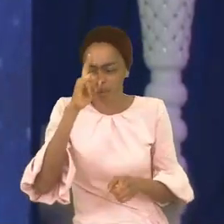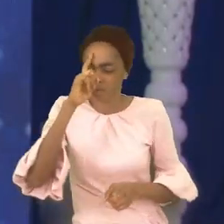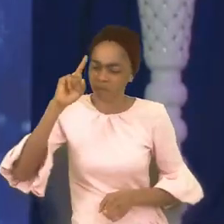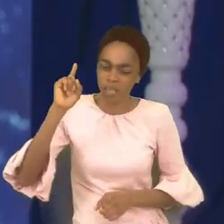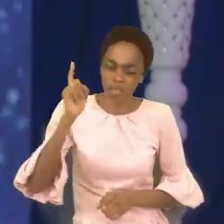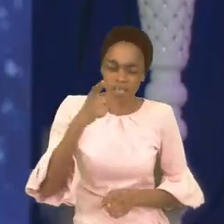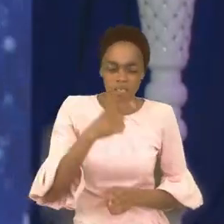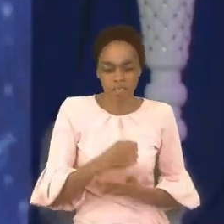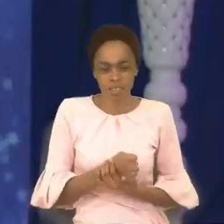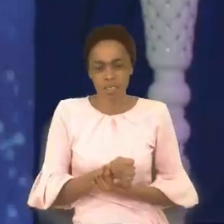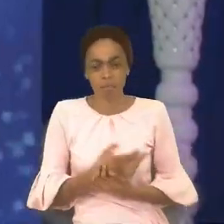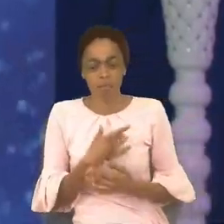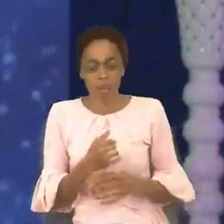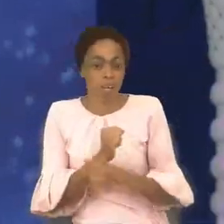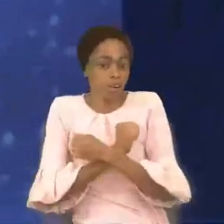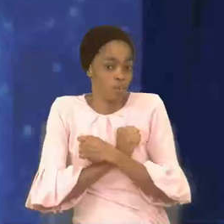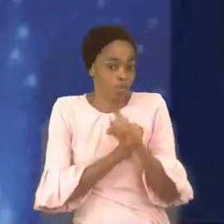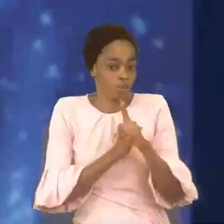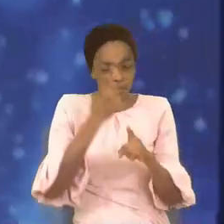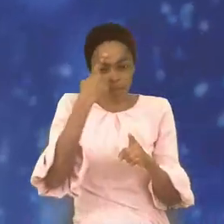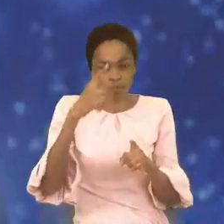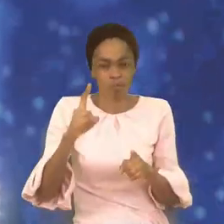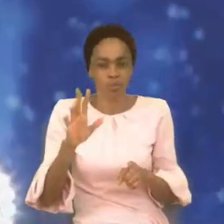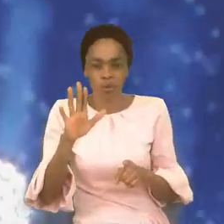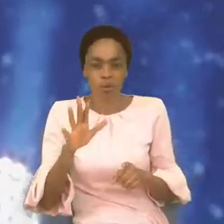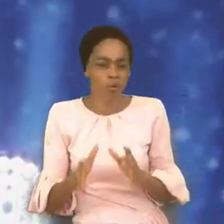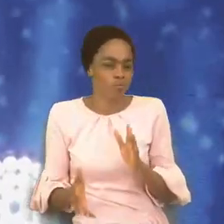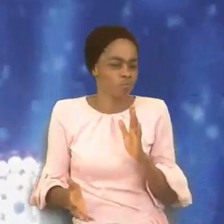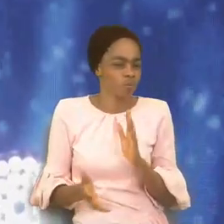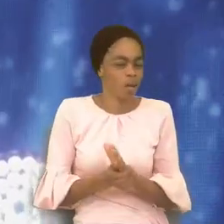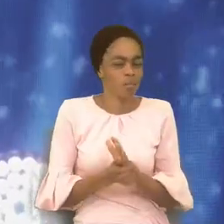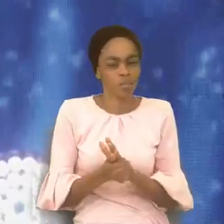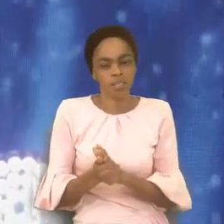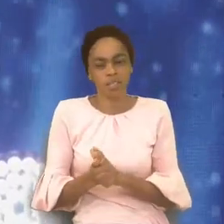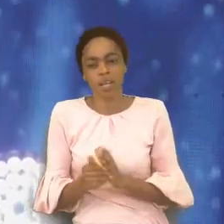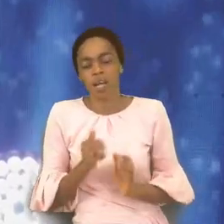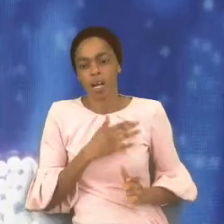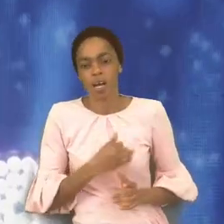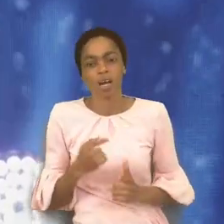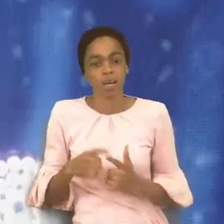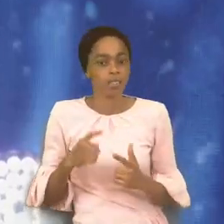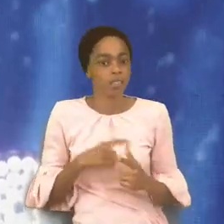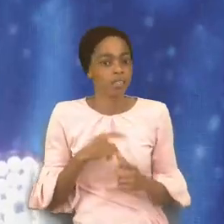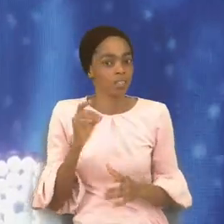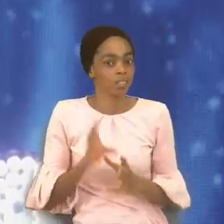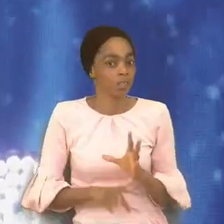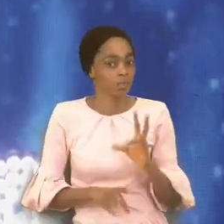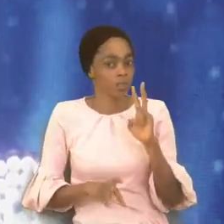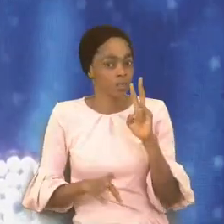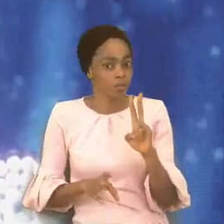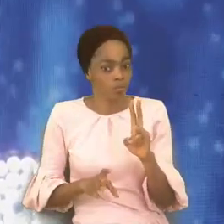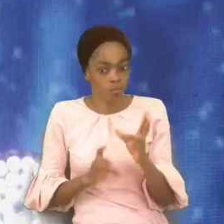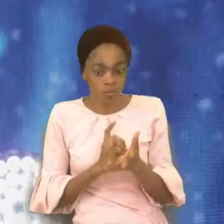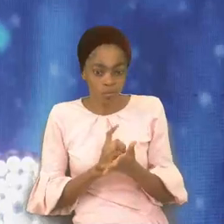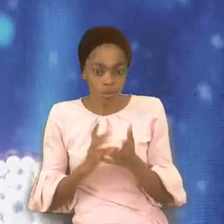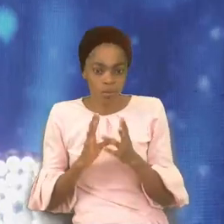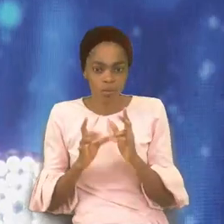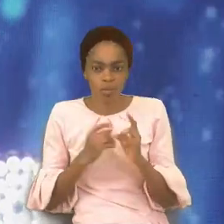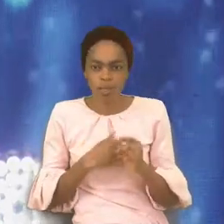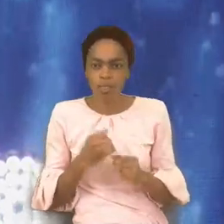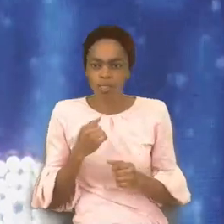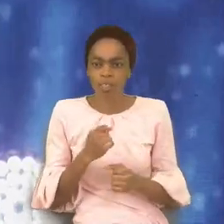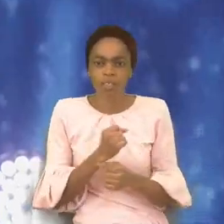Ils t'aiment pour ta capacité. Ils t'aiment pour tes aptitudes. Dans le chapitre 2, ils sont avec toi.